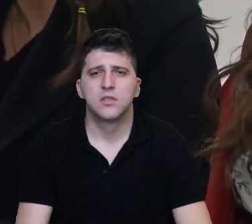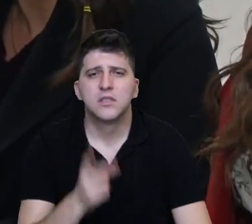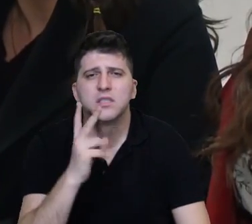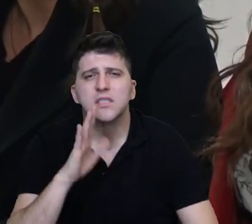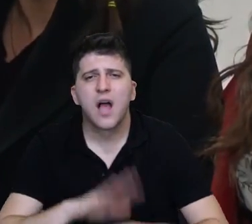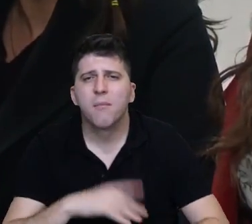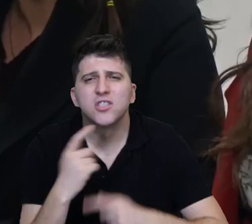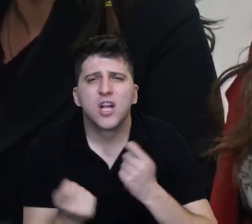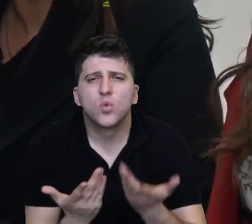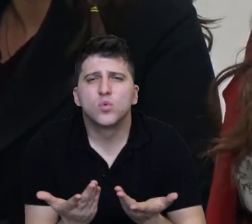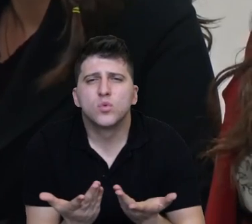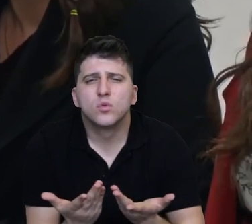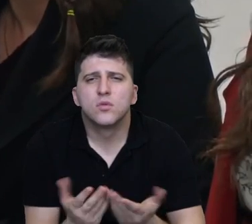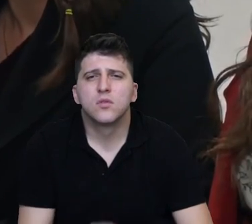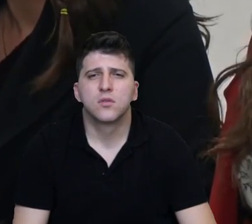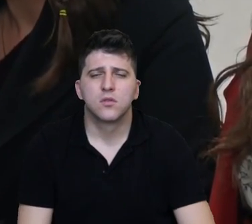yapmaya çalışıyorsunuz?